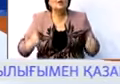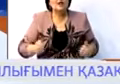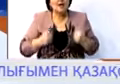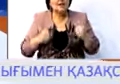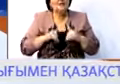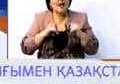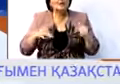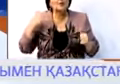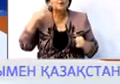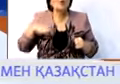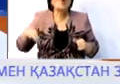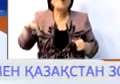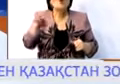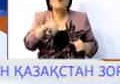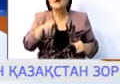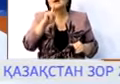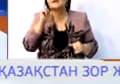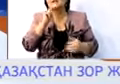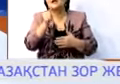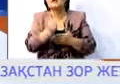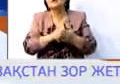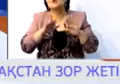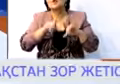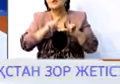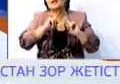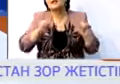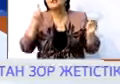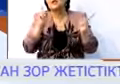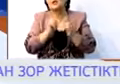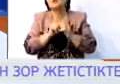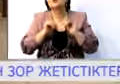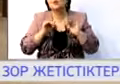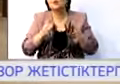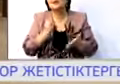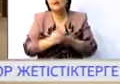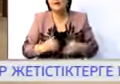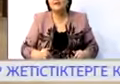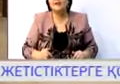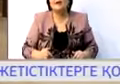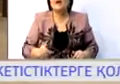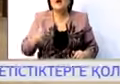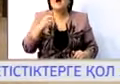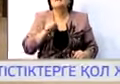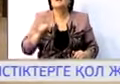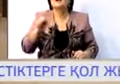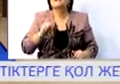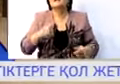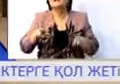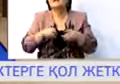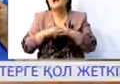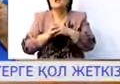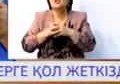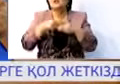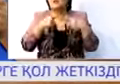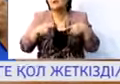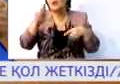белсенділігін арттыру мақсатында облыстық жастар ресурстық орталығы ерекше кездесу өткізді. Ғани Әділсерік аралас жекпе-жектен бірнеше дүркін